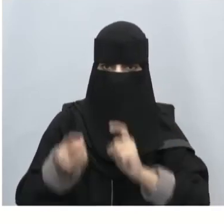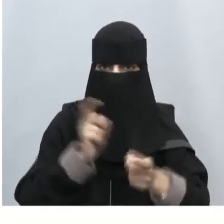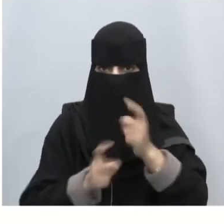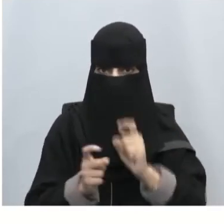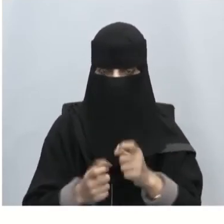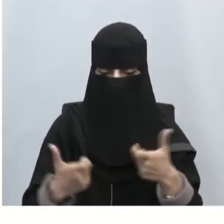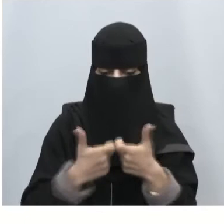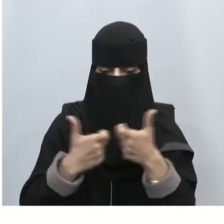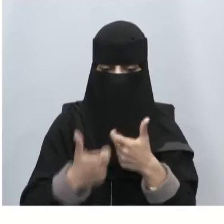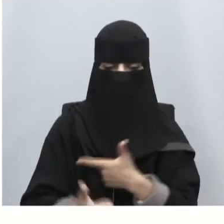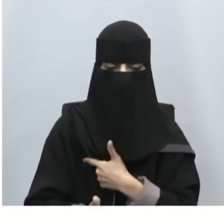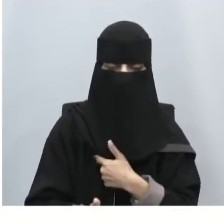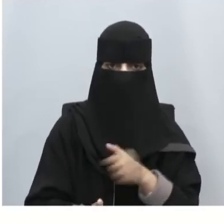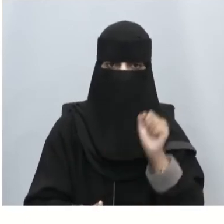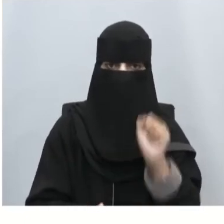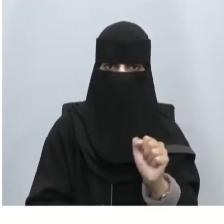ملاذكورد